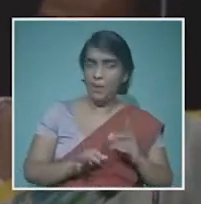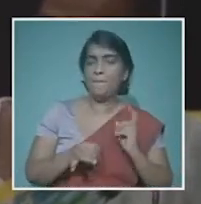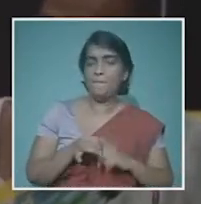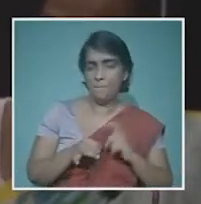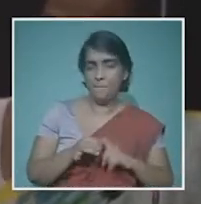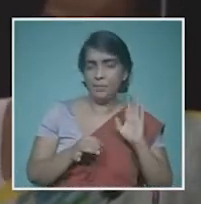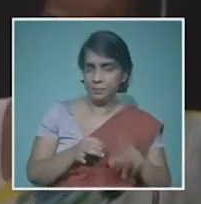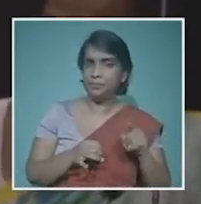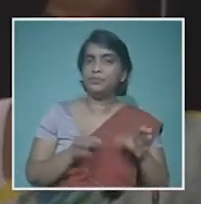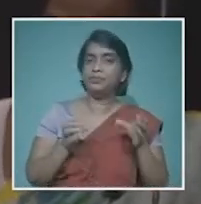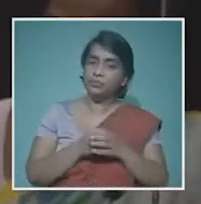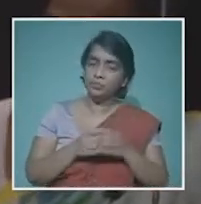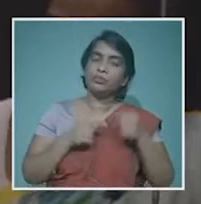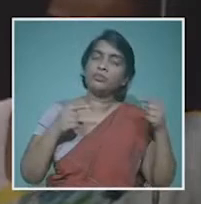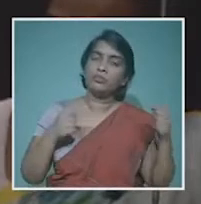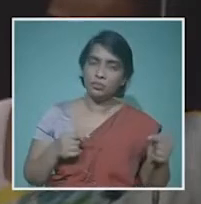තිබුණා, පක්ෂ විපක්ෂ.